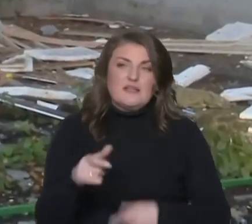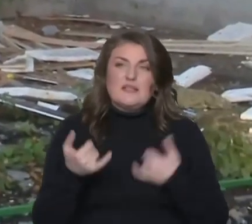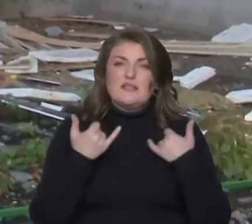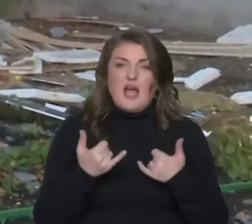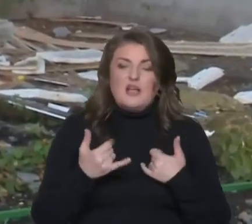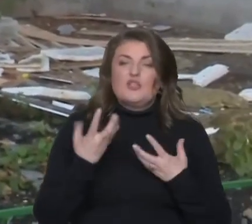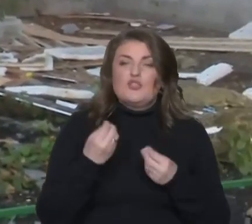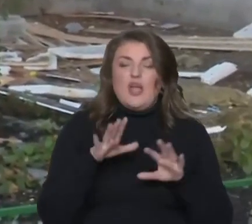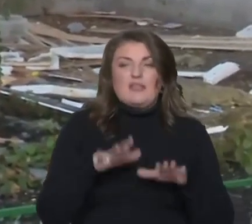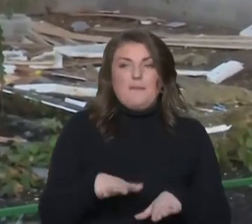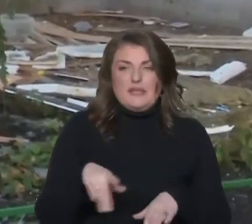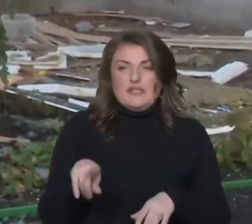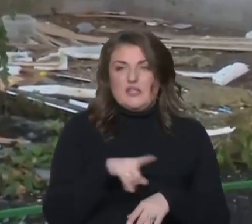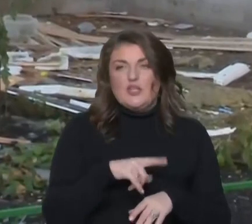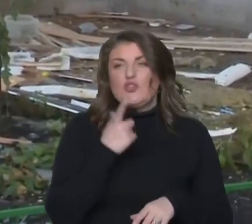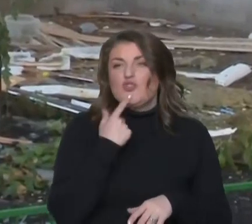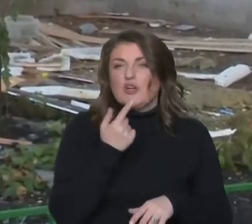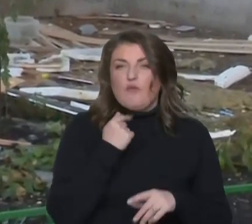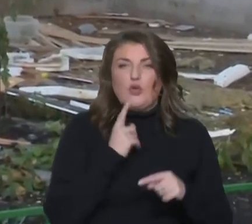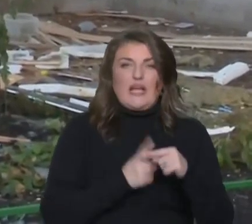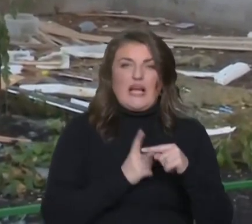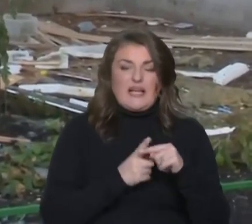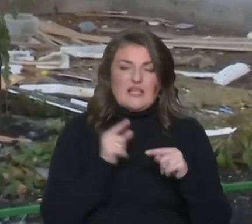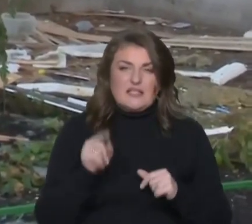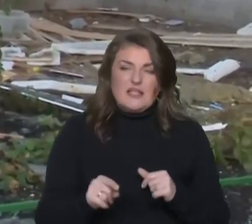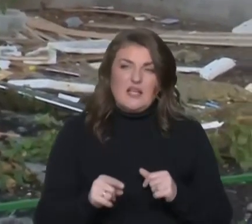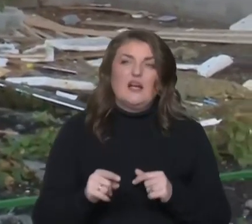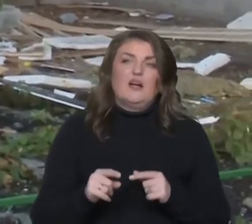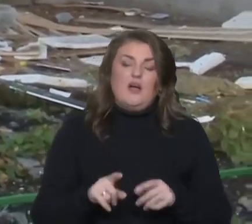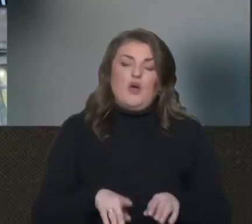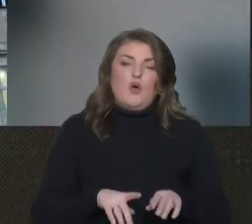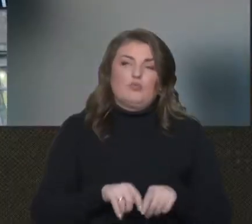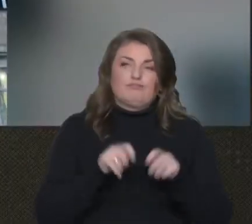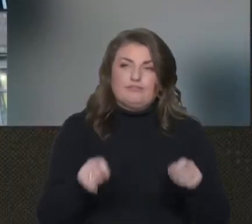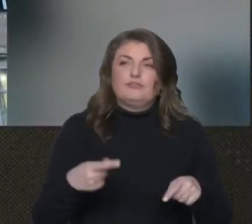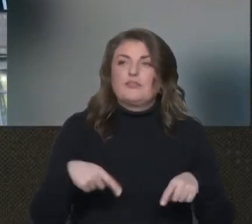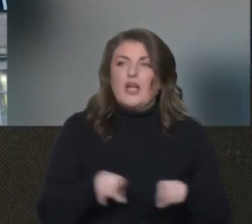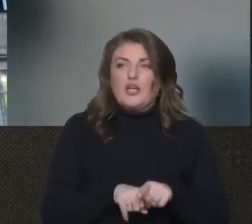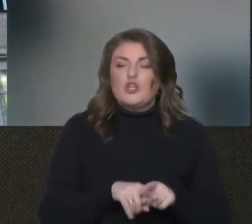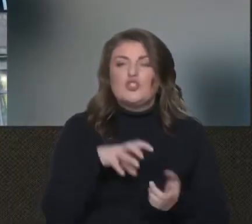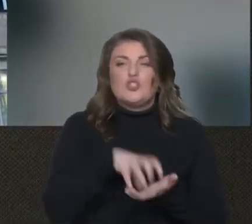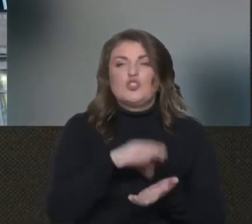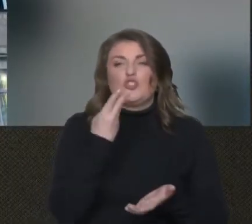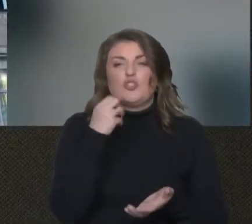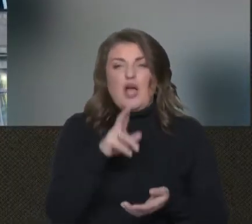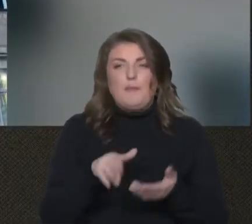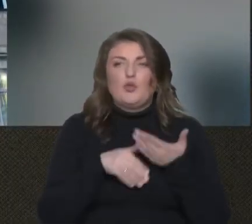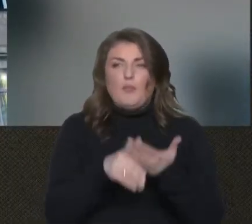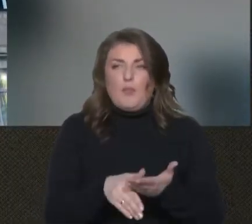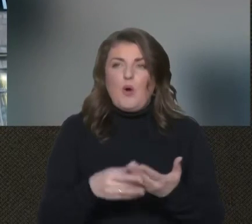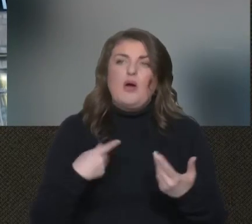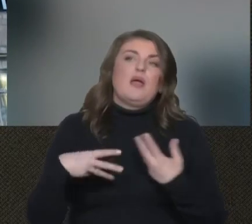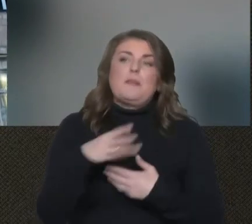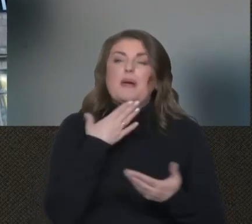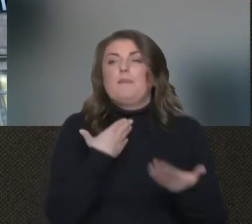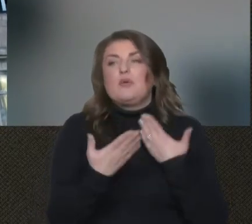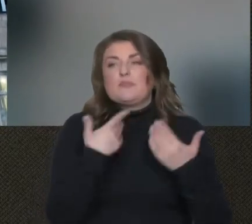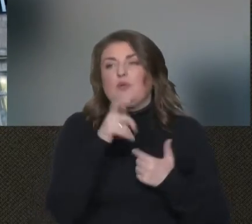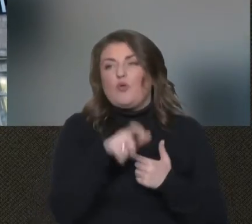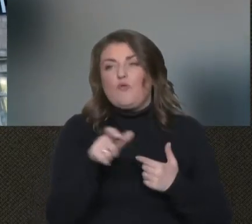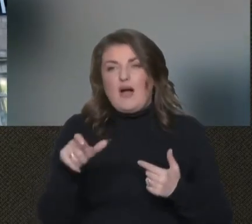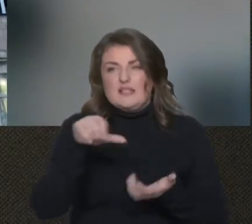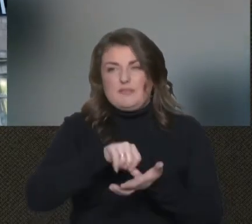Зараз ще на місці Червоний Хрест розгорнув такий штаб допомоги. І от ми поспілкувалися